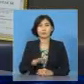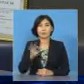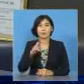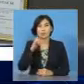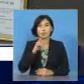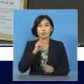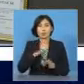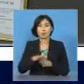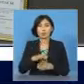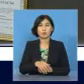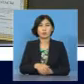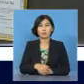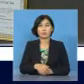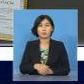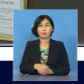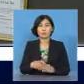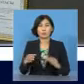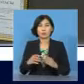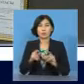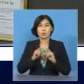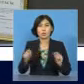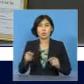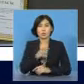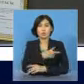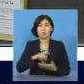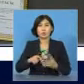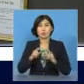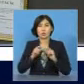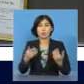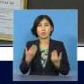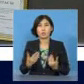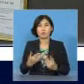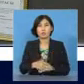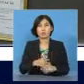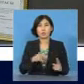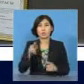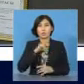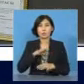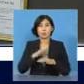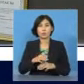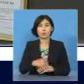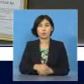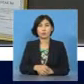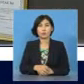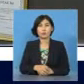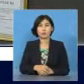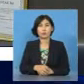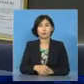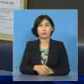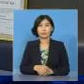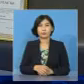бастап толығымен топтар ашылады, кезекші топтар ашылады. Қазіргі таңда дайындық жұмыстары жүріп жатыр.